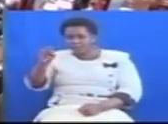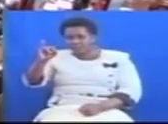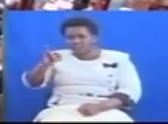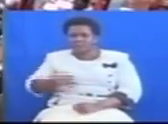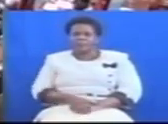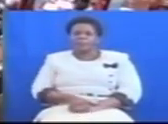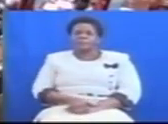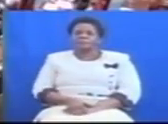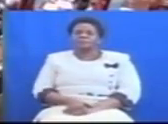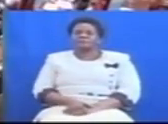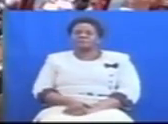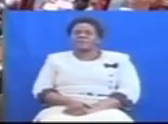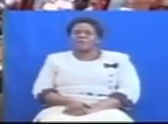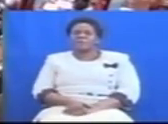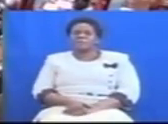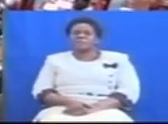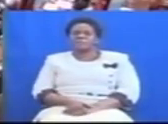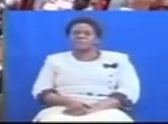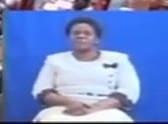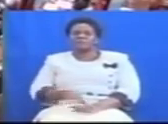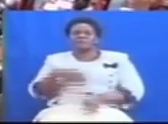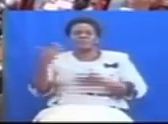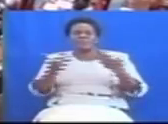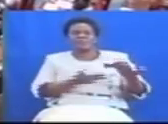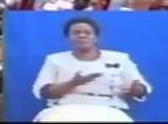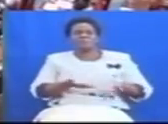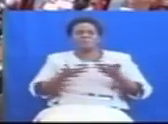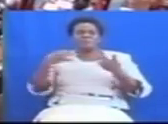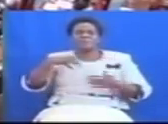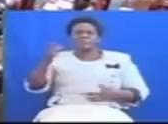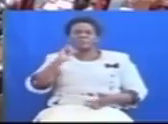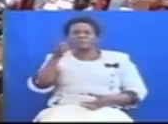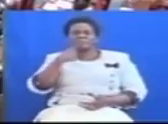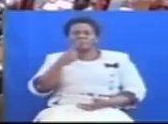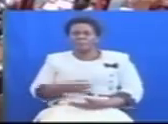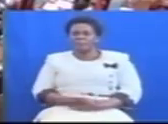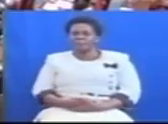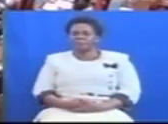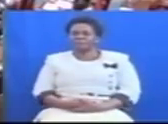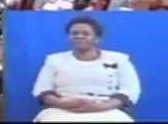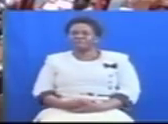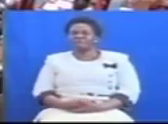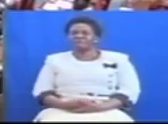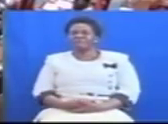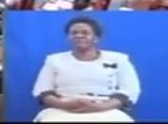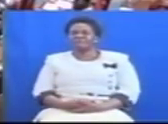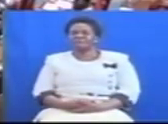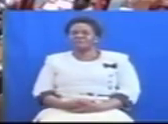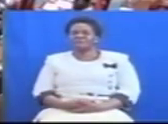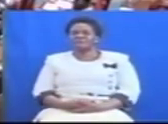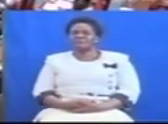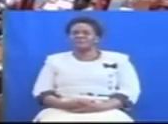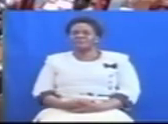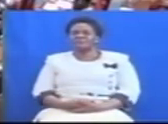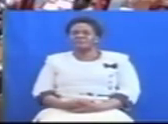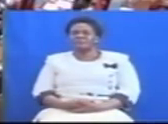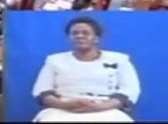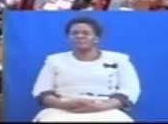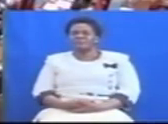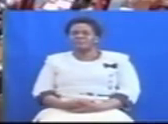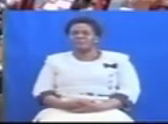Mheshimiwa Naibu Waziri wa Ardhi, Nyumba na Maendeleo ya Makazi, majibu.